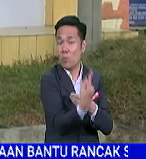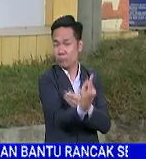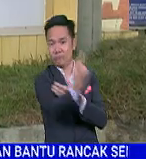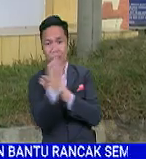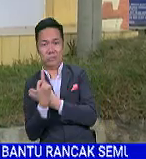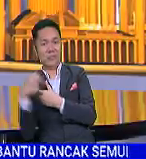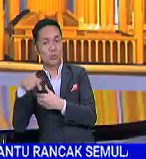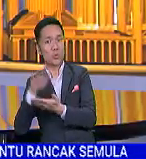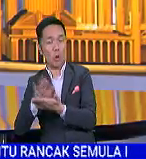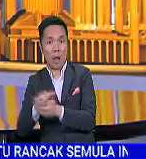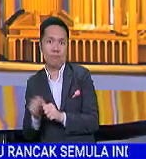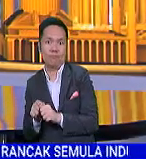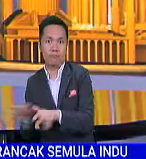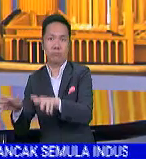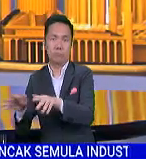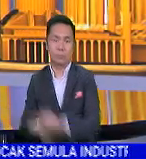hai hai